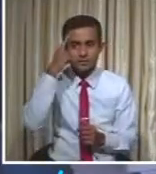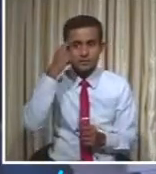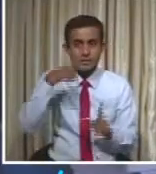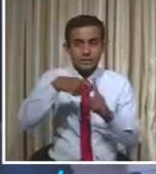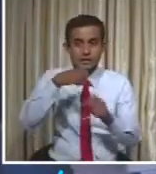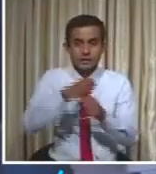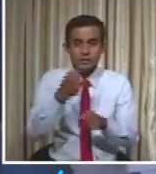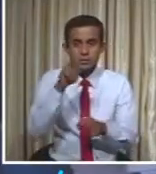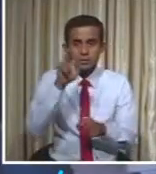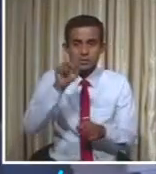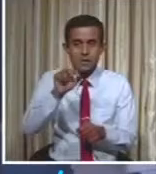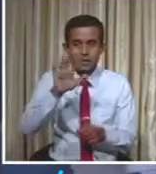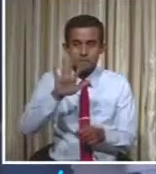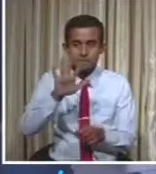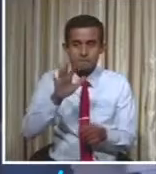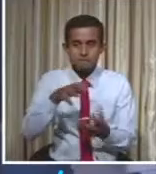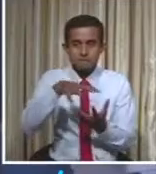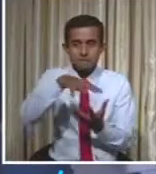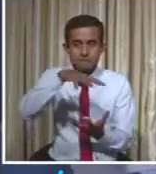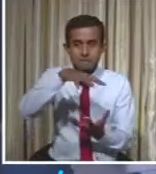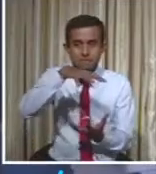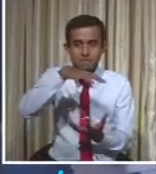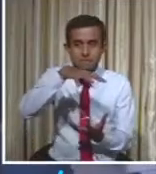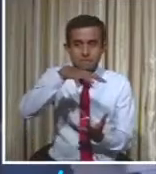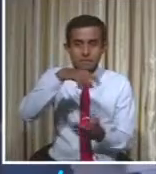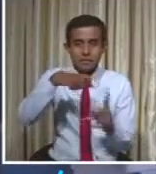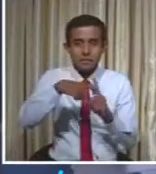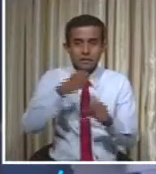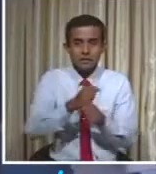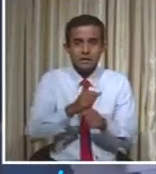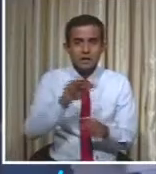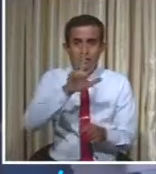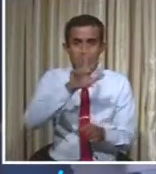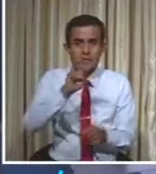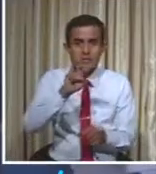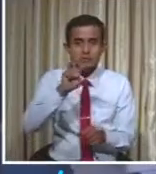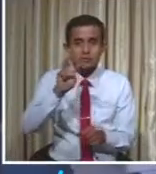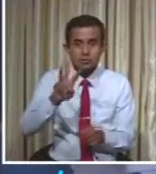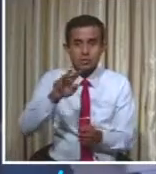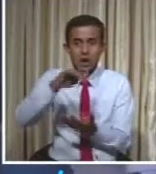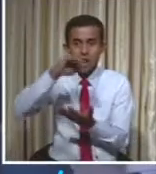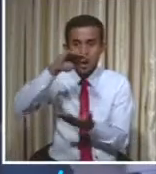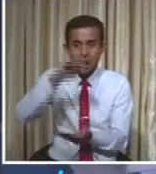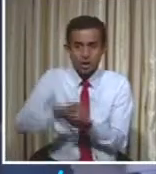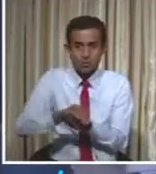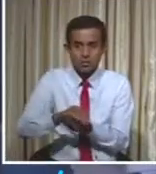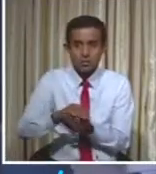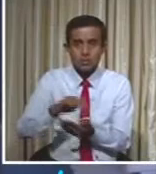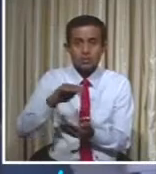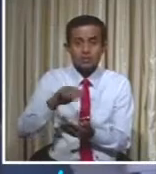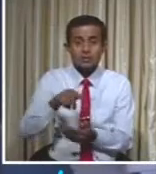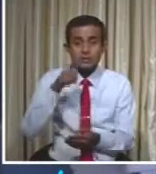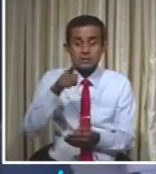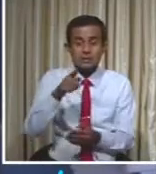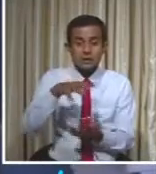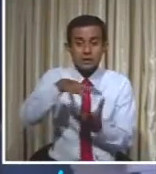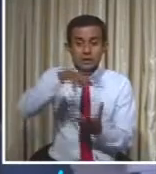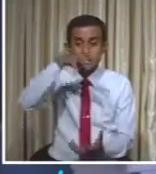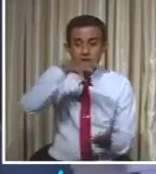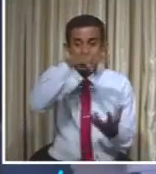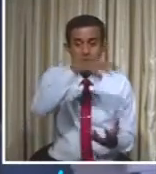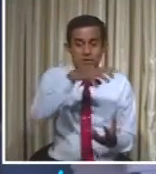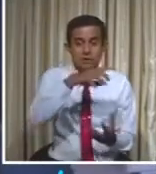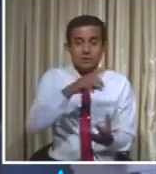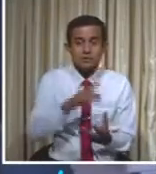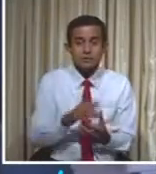කිලෝග්‍රෑම් 12.5ට තිබිච්ච සිලින්ඩරේ කිලෝග්‍රෑම් 9.3ට අඩු කරාම ඒ සිලින්ඩර වලට